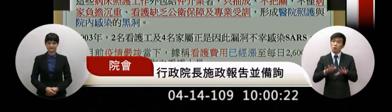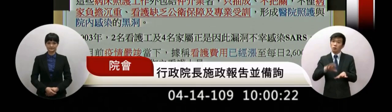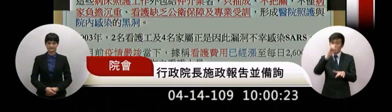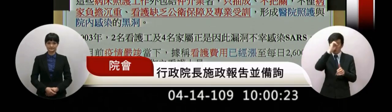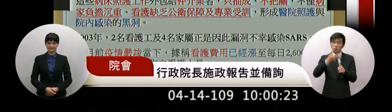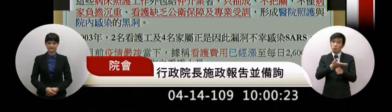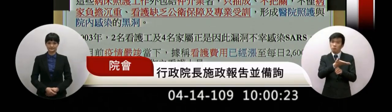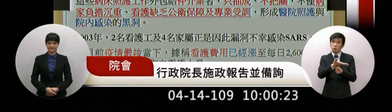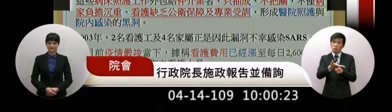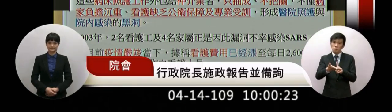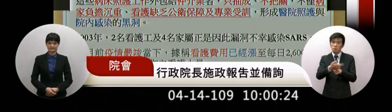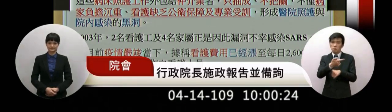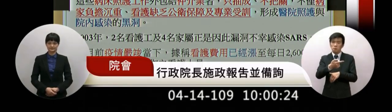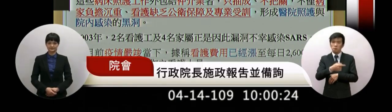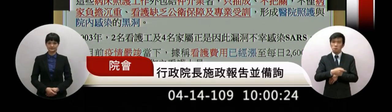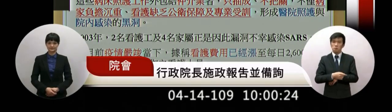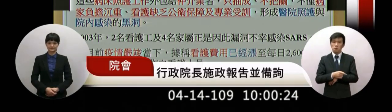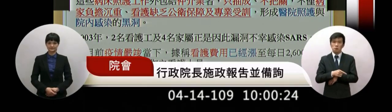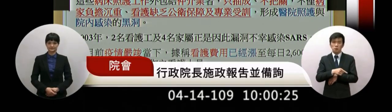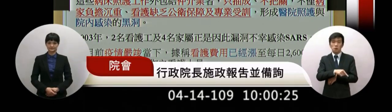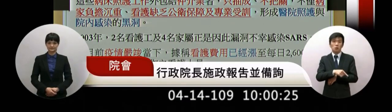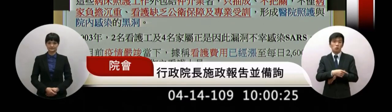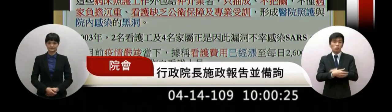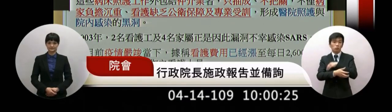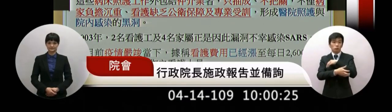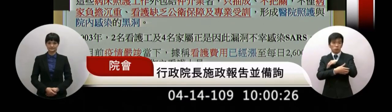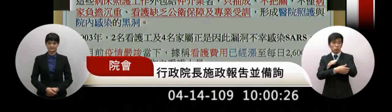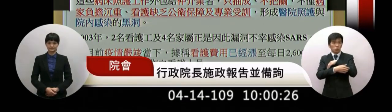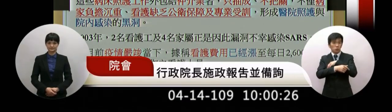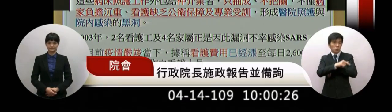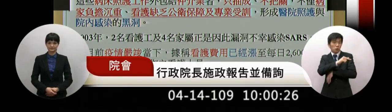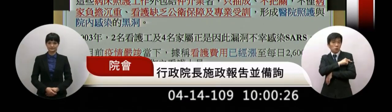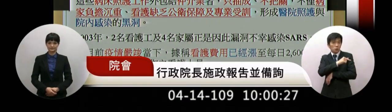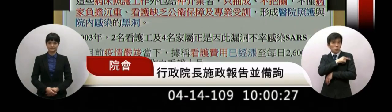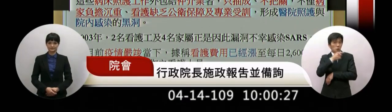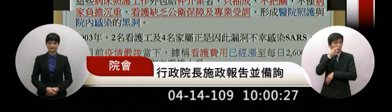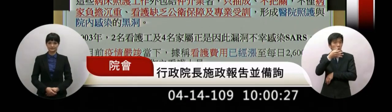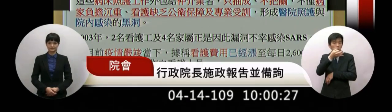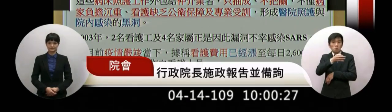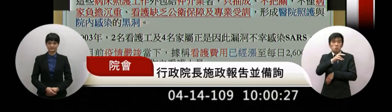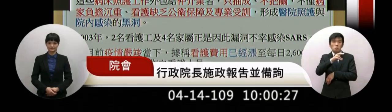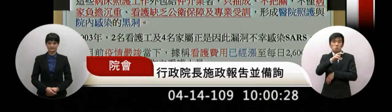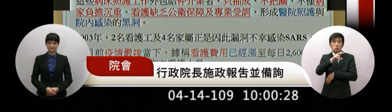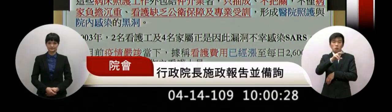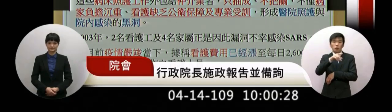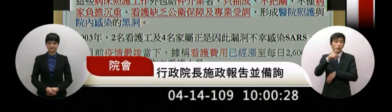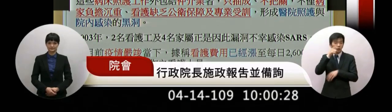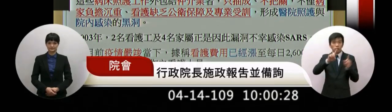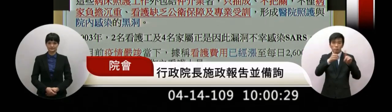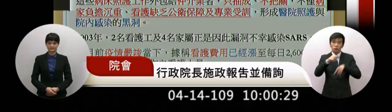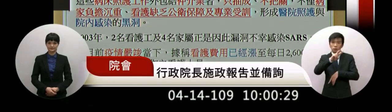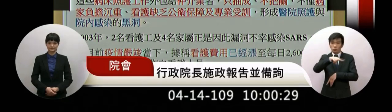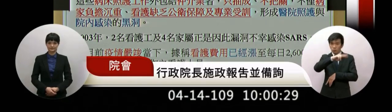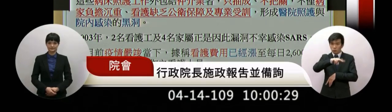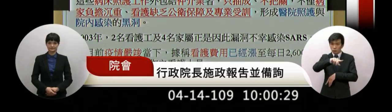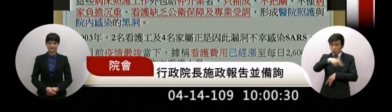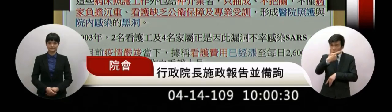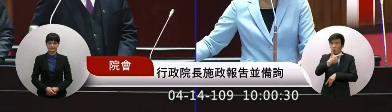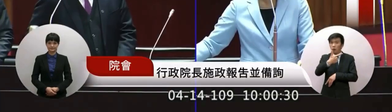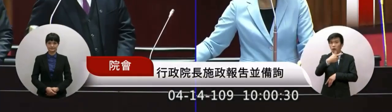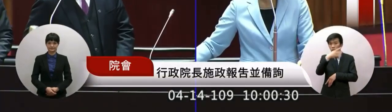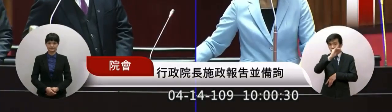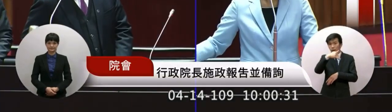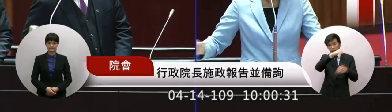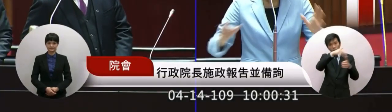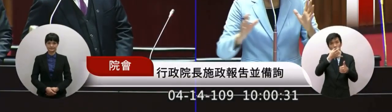在的行情，看护费用已经涨到每天2600块，还寻觅不到愿意工作的看